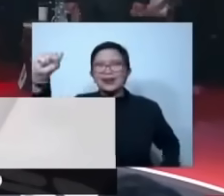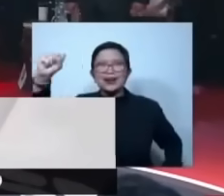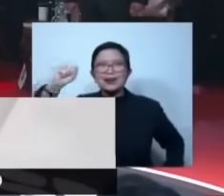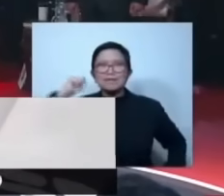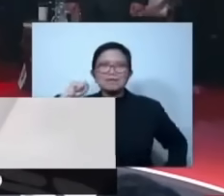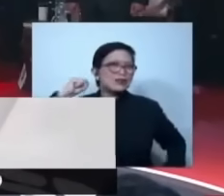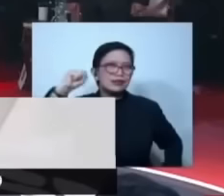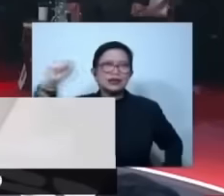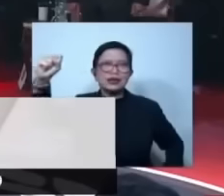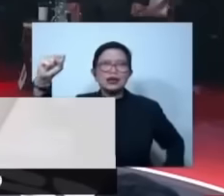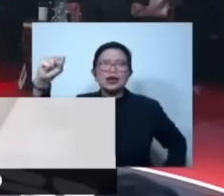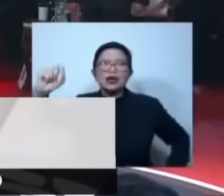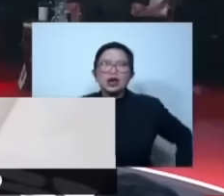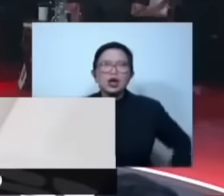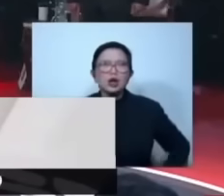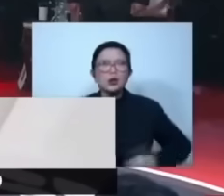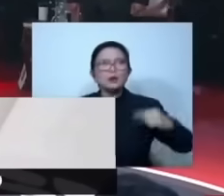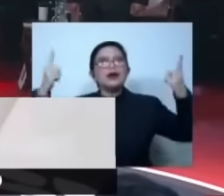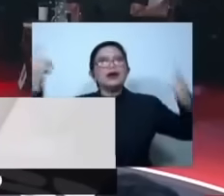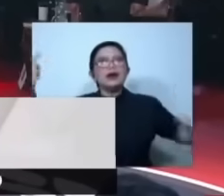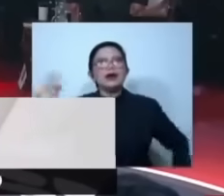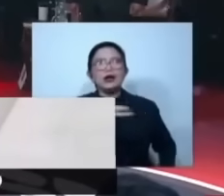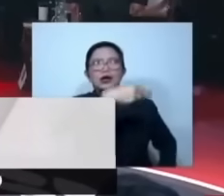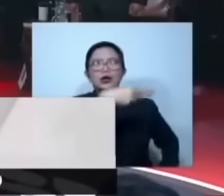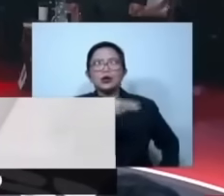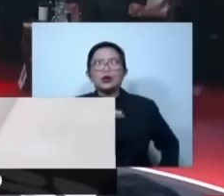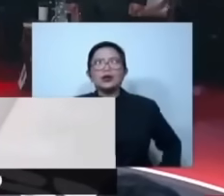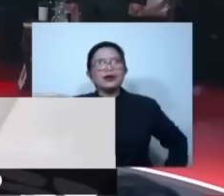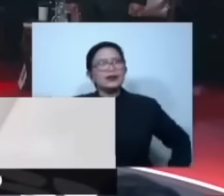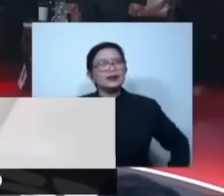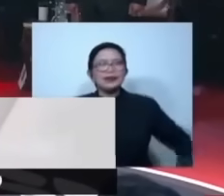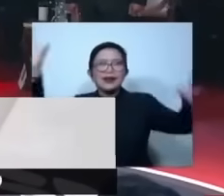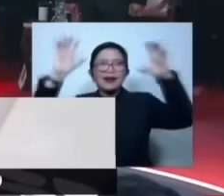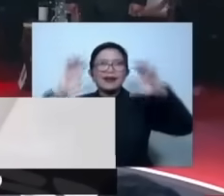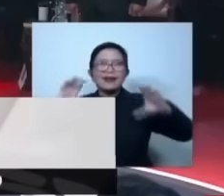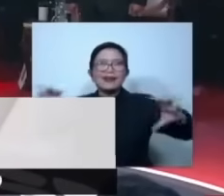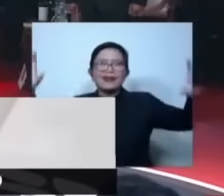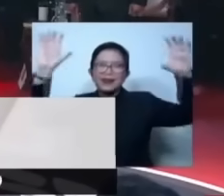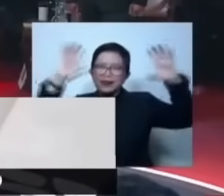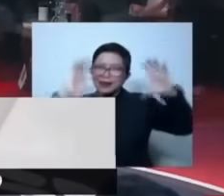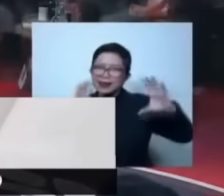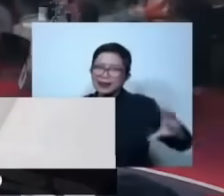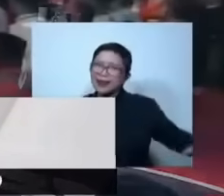merdeka merdeka hiduplah Indonesia